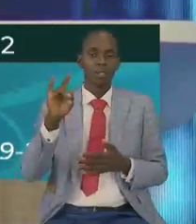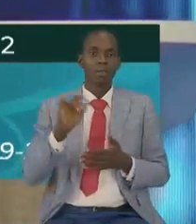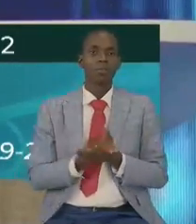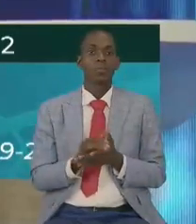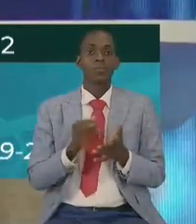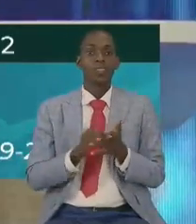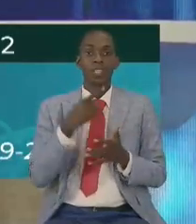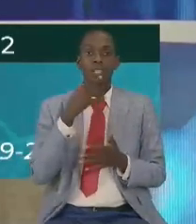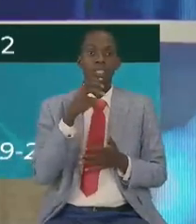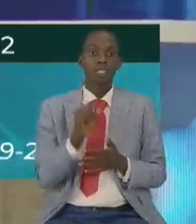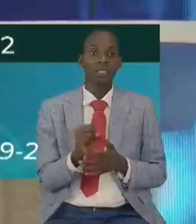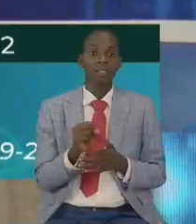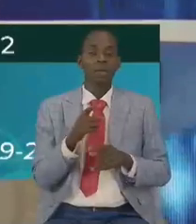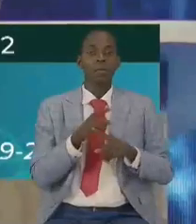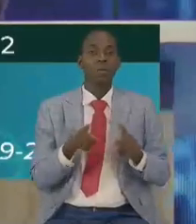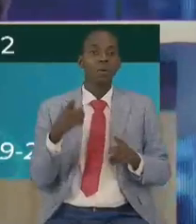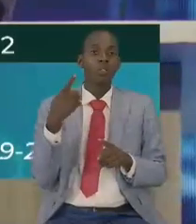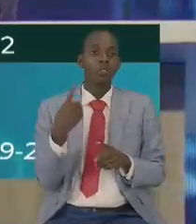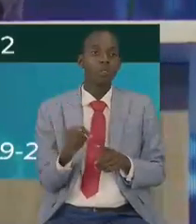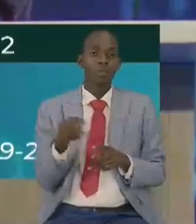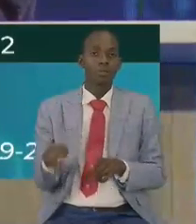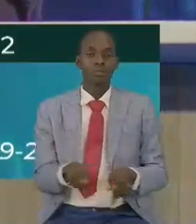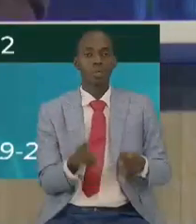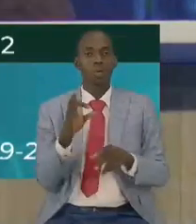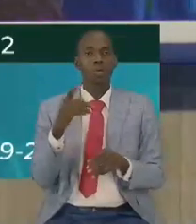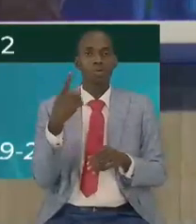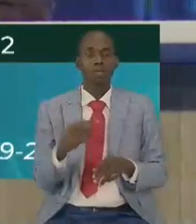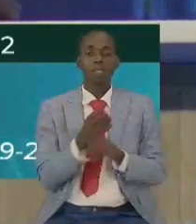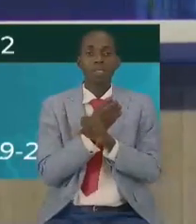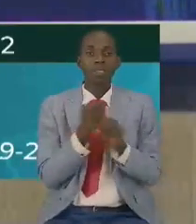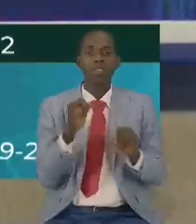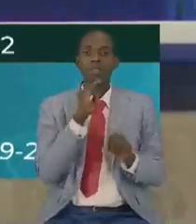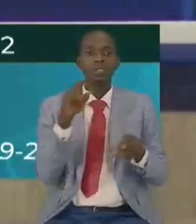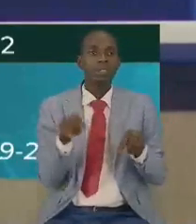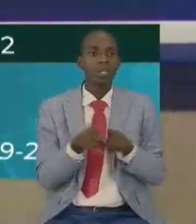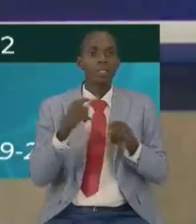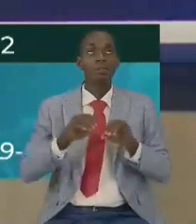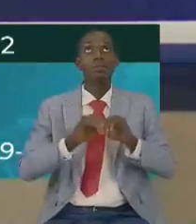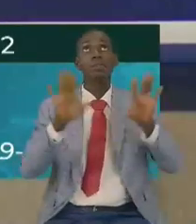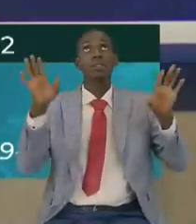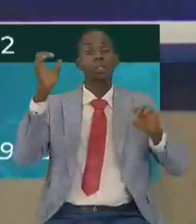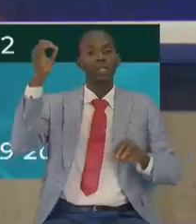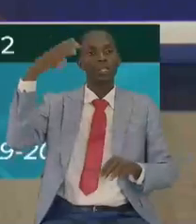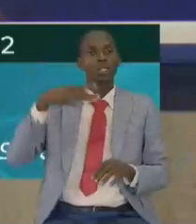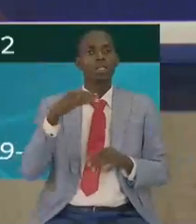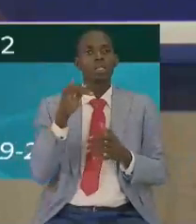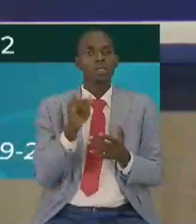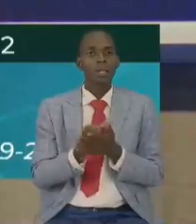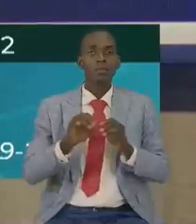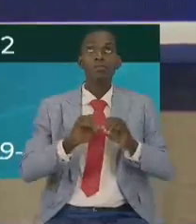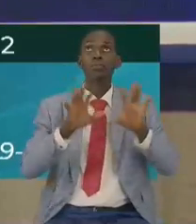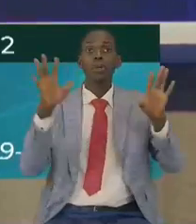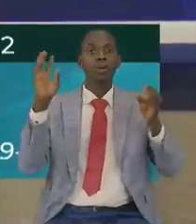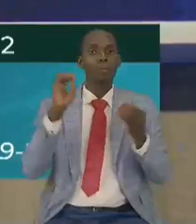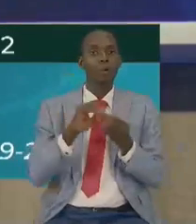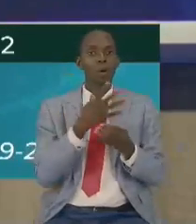dit, le sentier des justes est comme la lumière resplendissante, dont l'éclat va